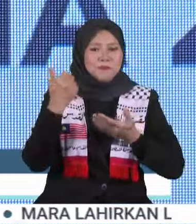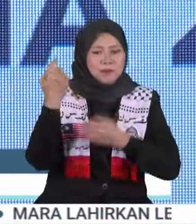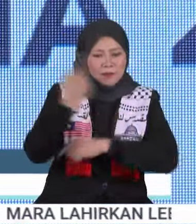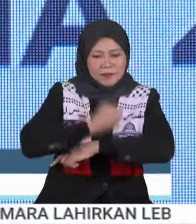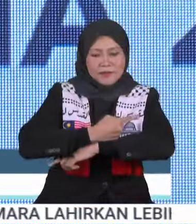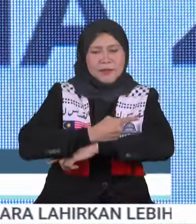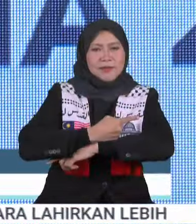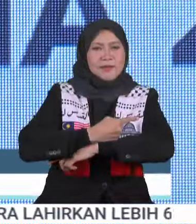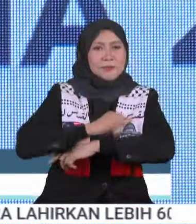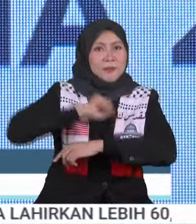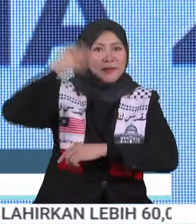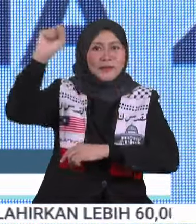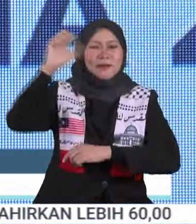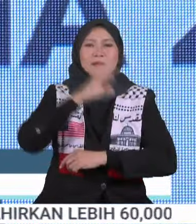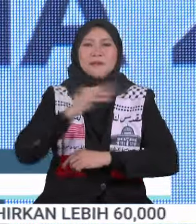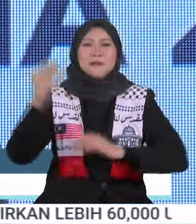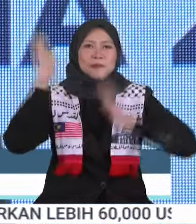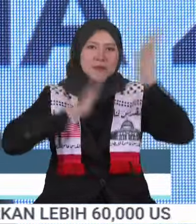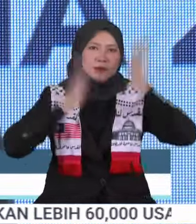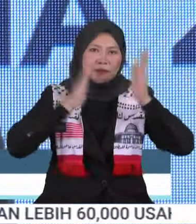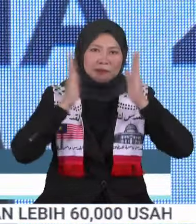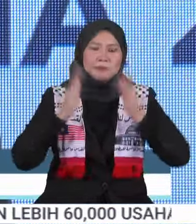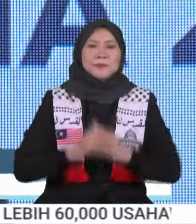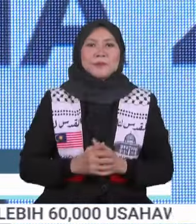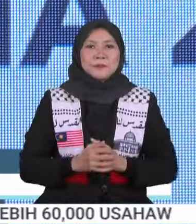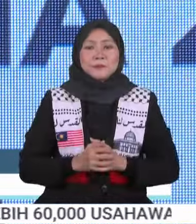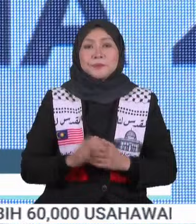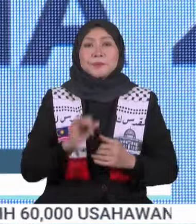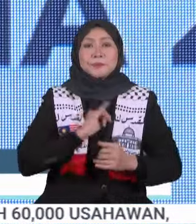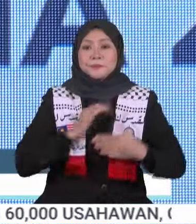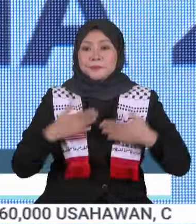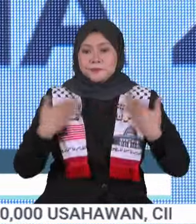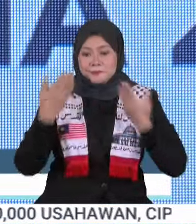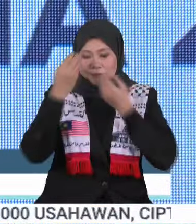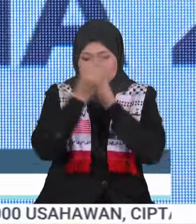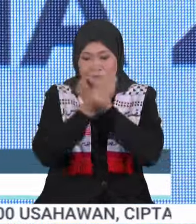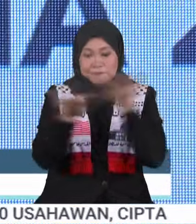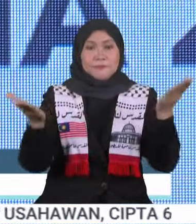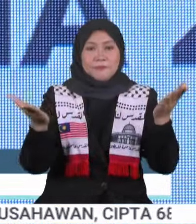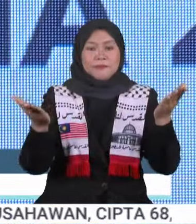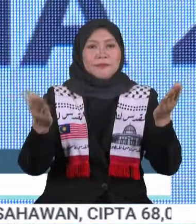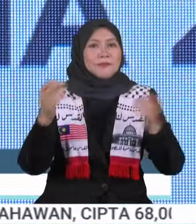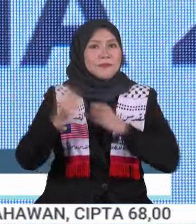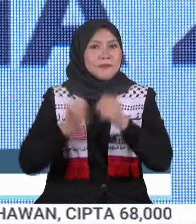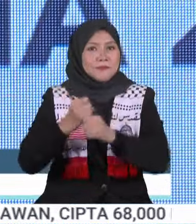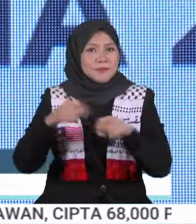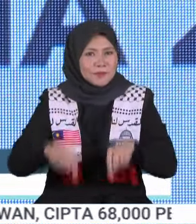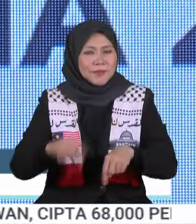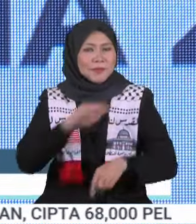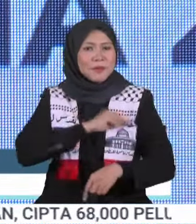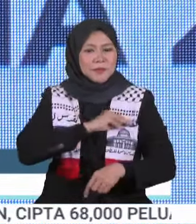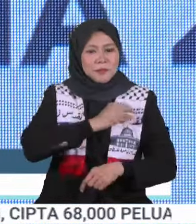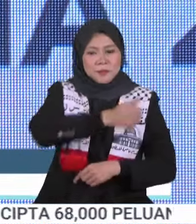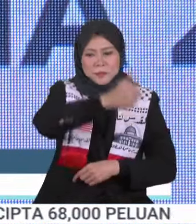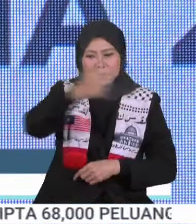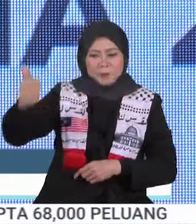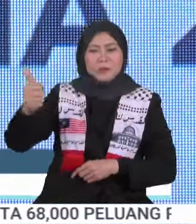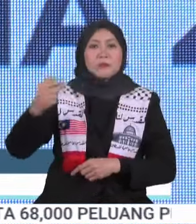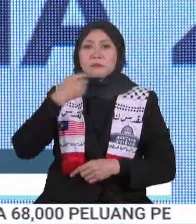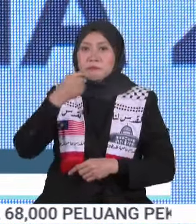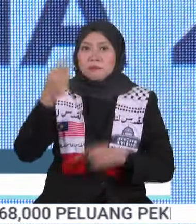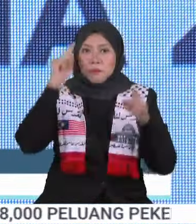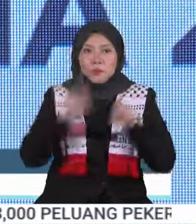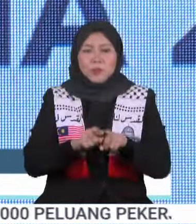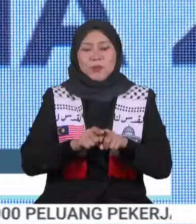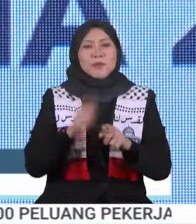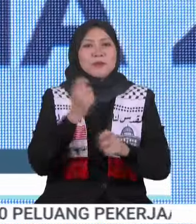Malaysia. Sehubungan dengan itu, saya dengan sukacitanya mengumumkan pada tahun ini, Jemaah Menteri telah bersetuju untuk mengekalkan logo yang